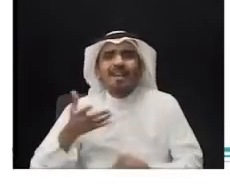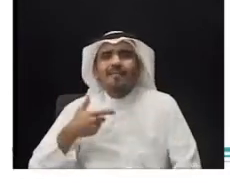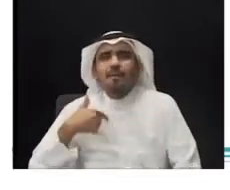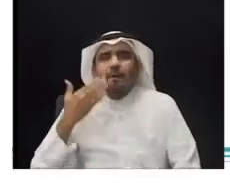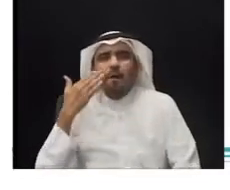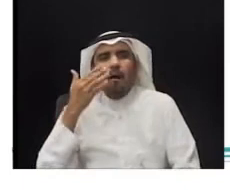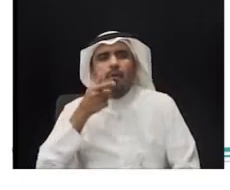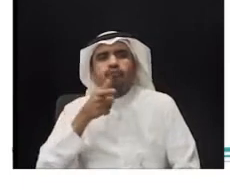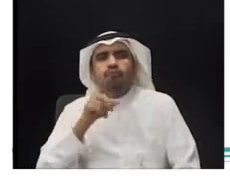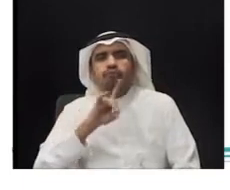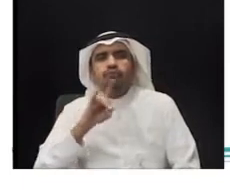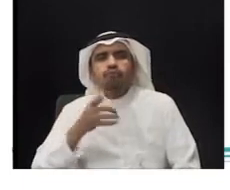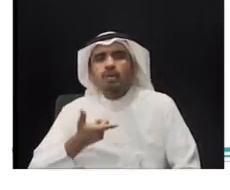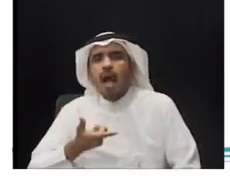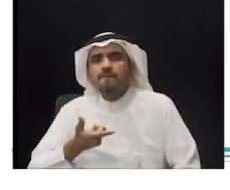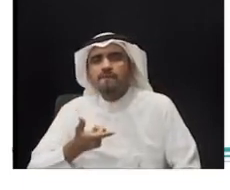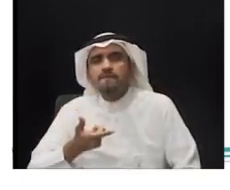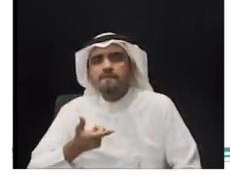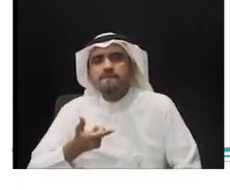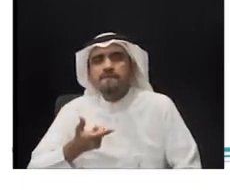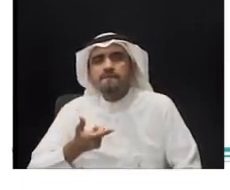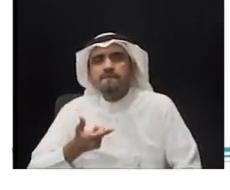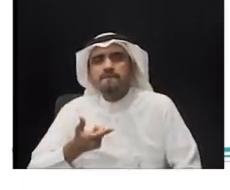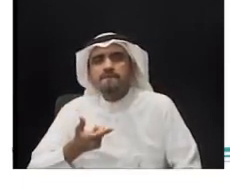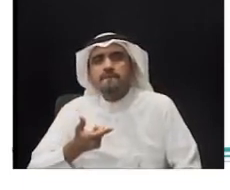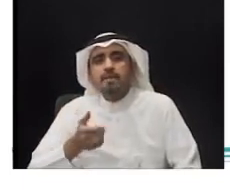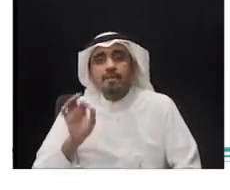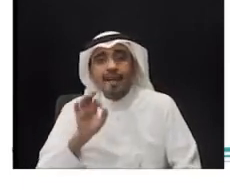ماذا؟ كيف عرفنا أنها جمل منفية؟